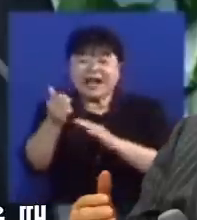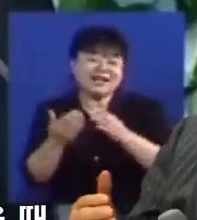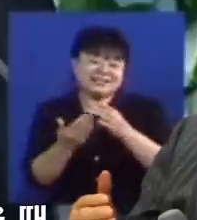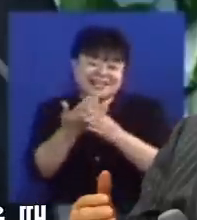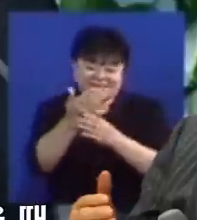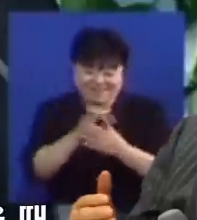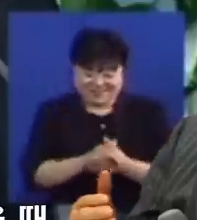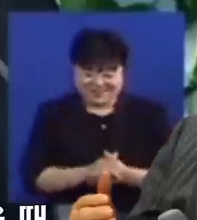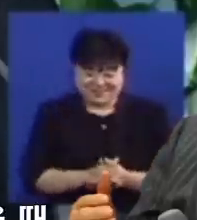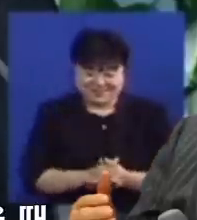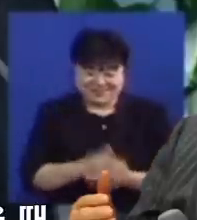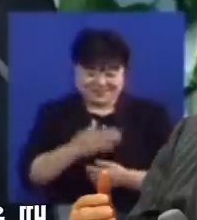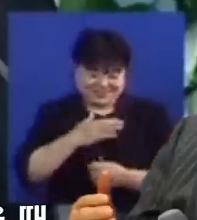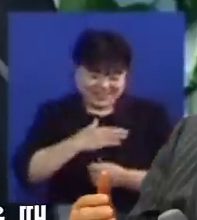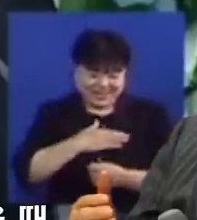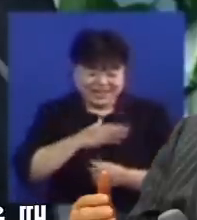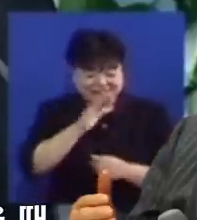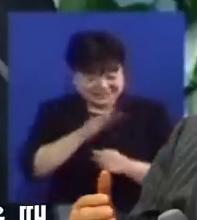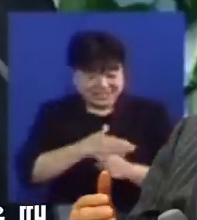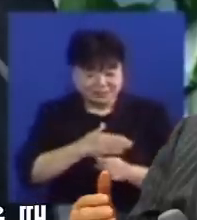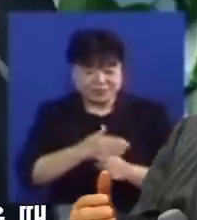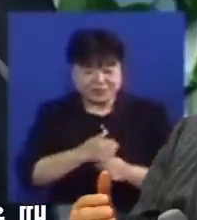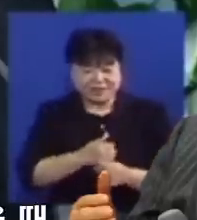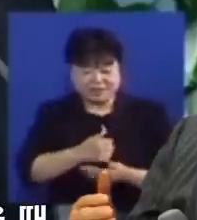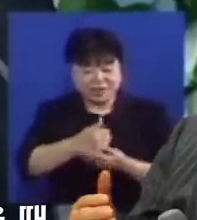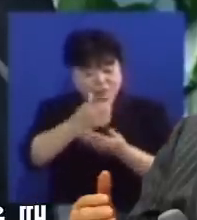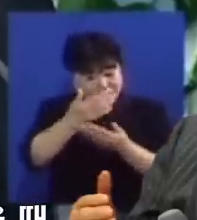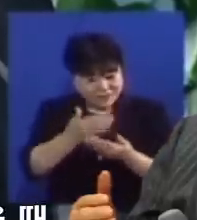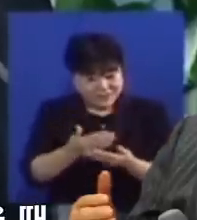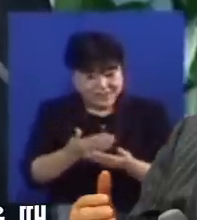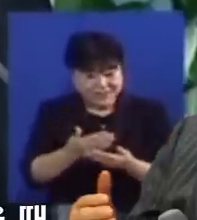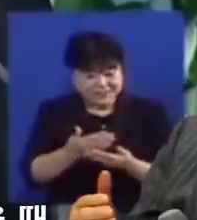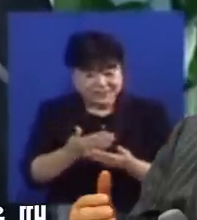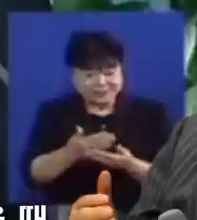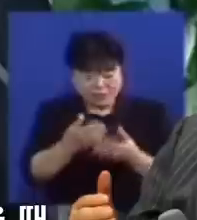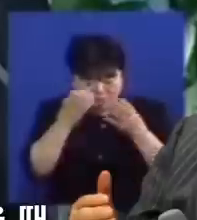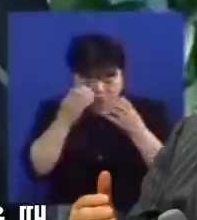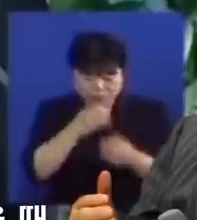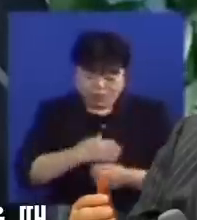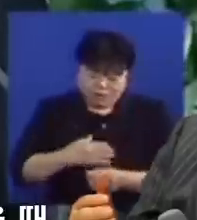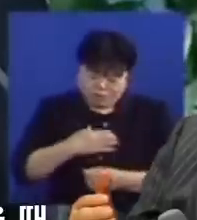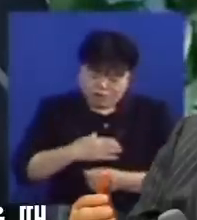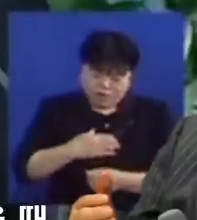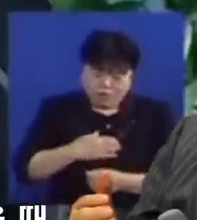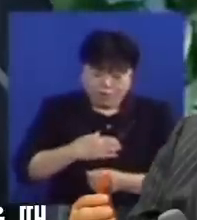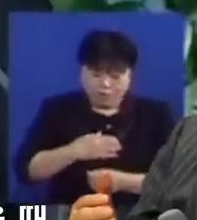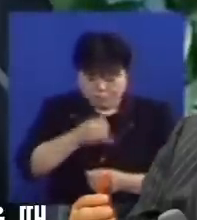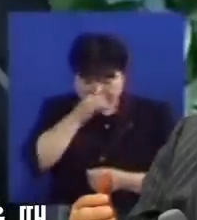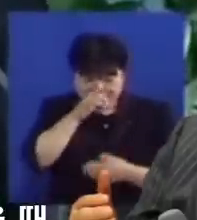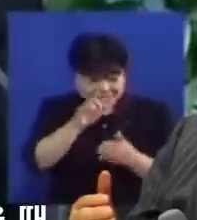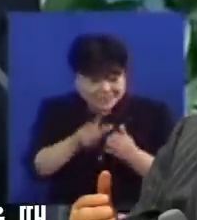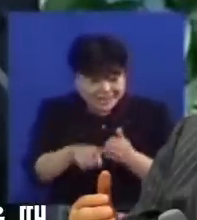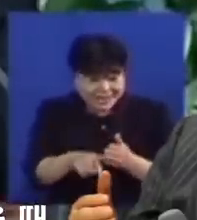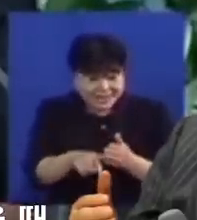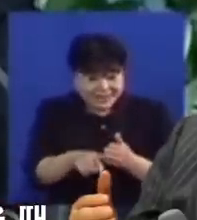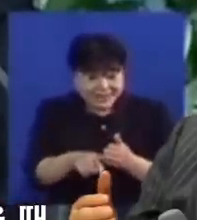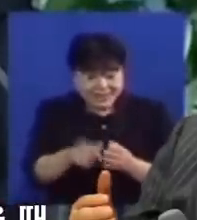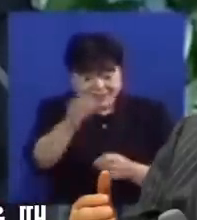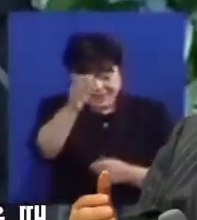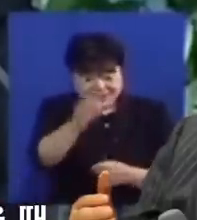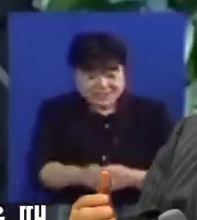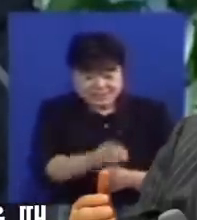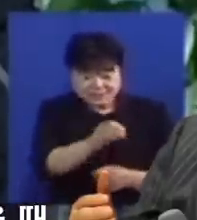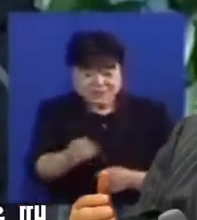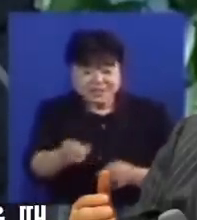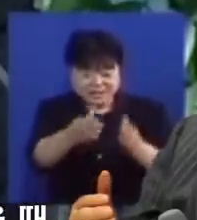것입니다. 내가 잘못된 대우를 받았다고 고통과 괴로움이 있더라도 그것을 십자가를